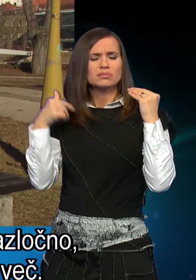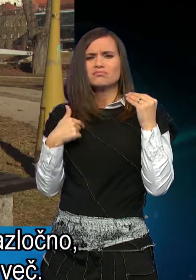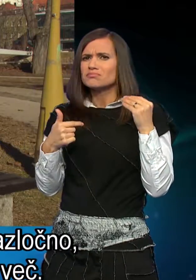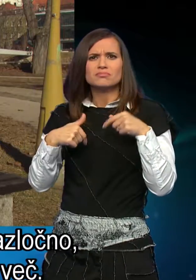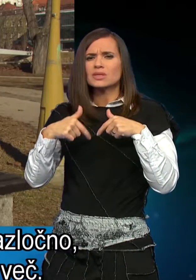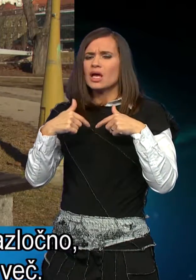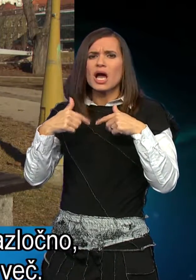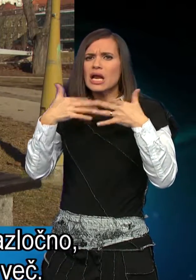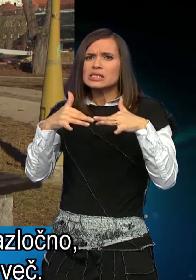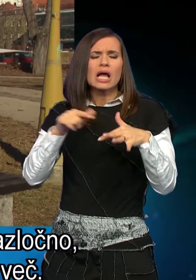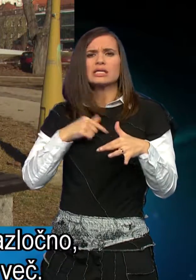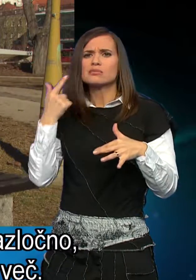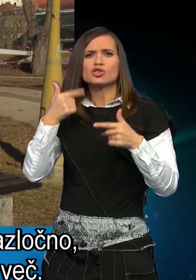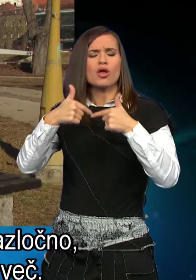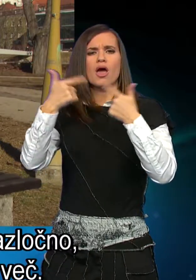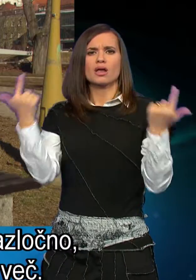razločno, tudi